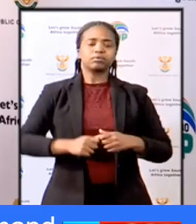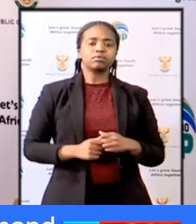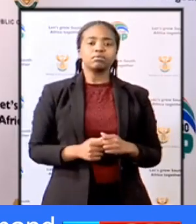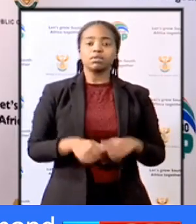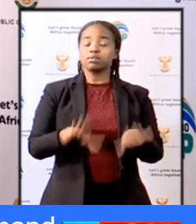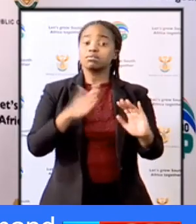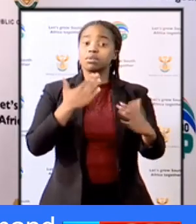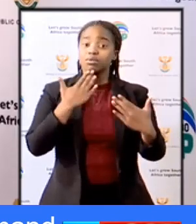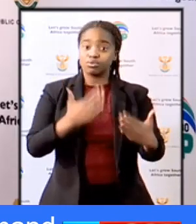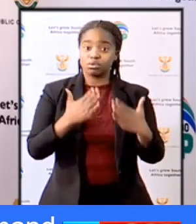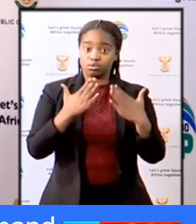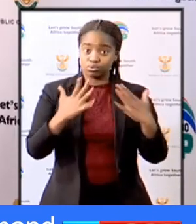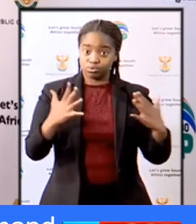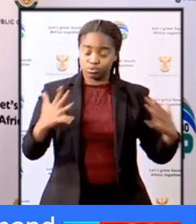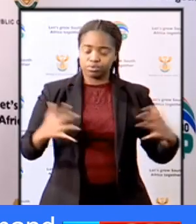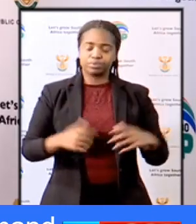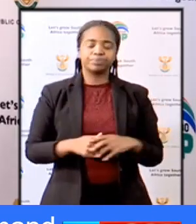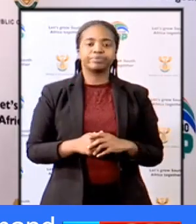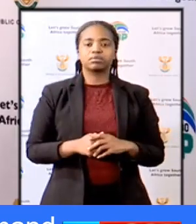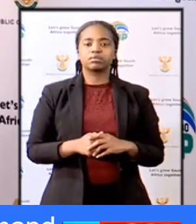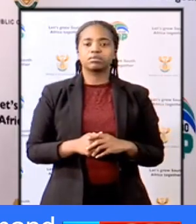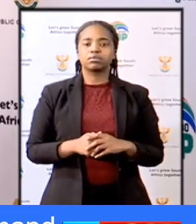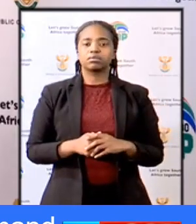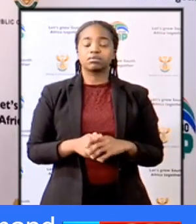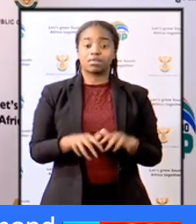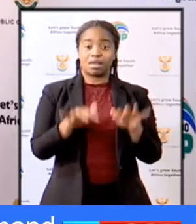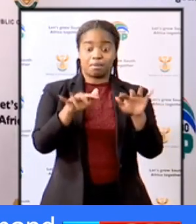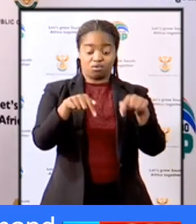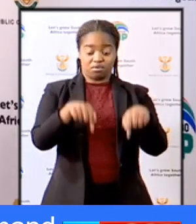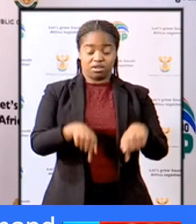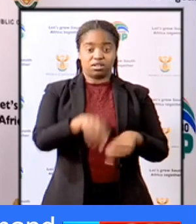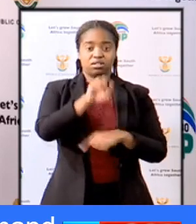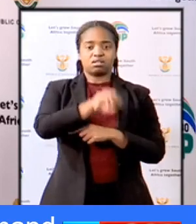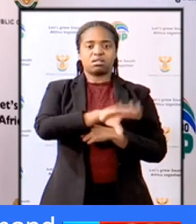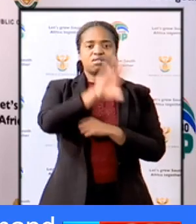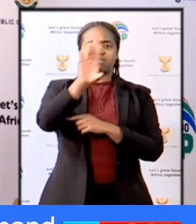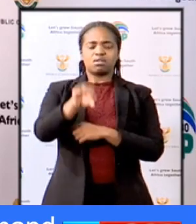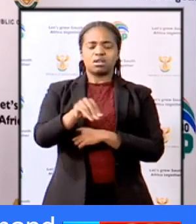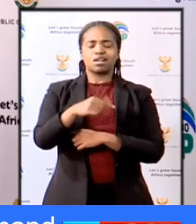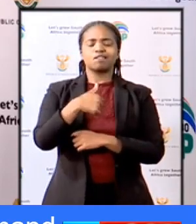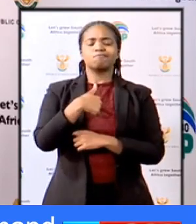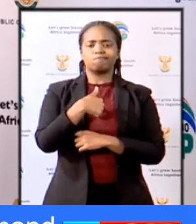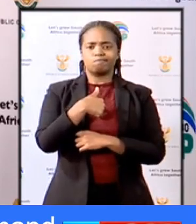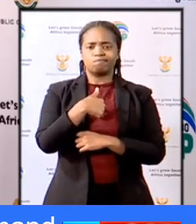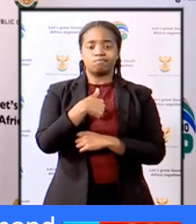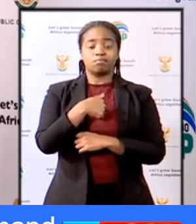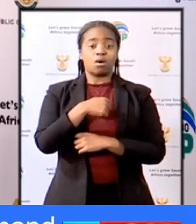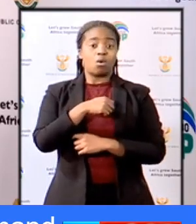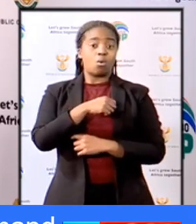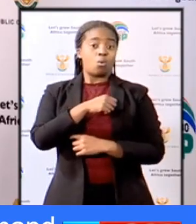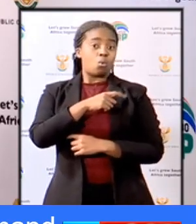Siyabonga ke kakhulu ukuthi abantu baseMzansi bakhumbisile ukuthi